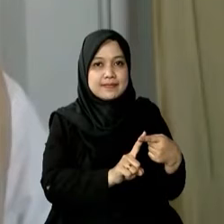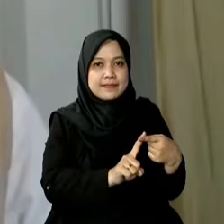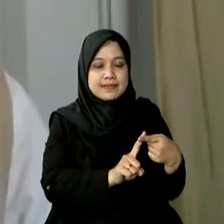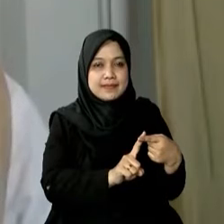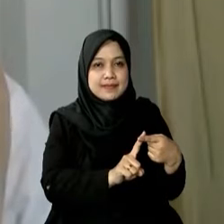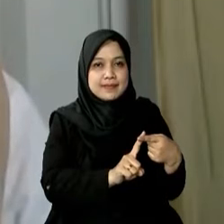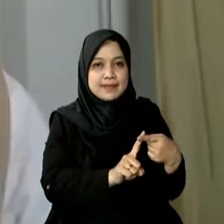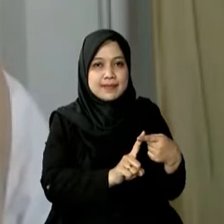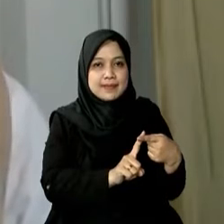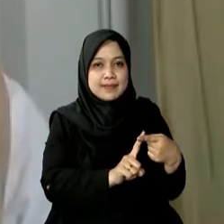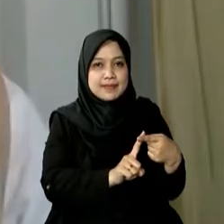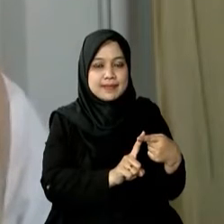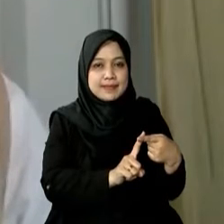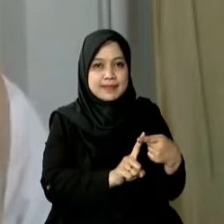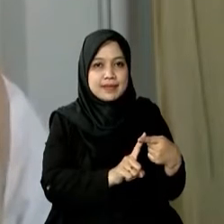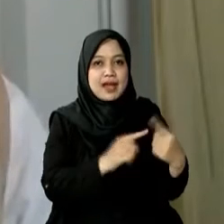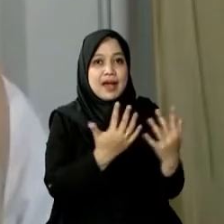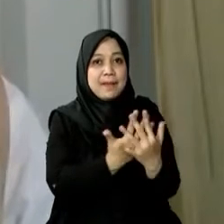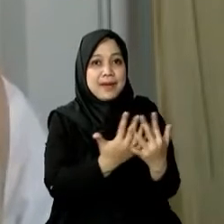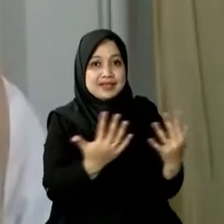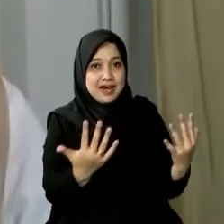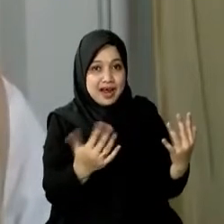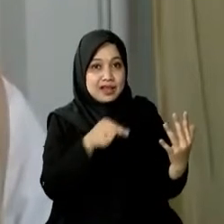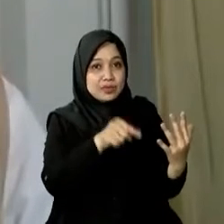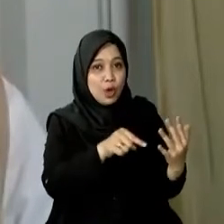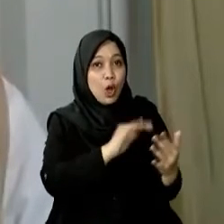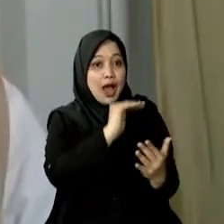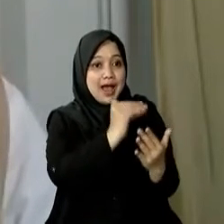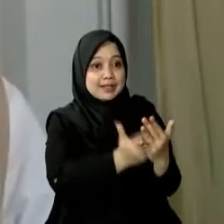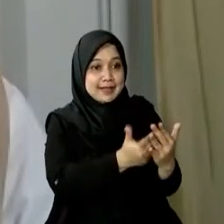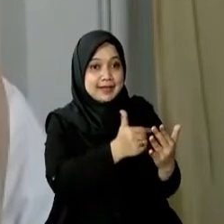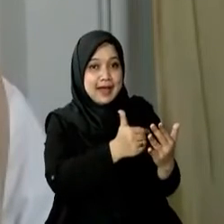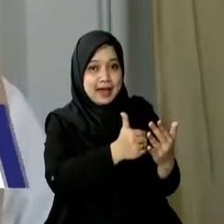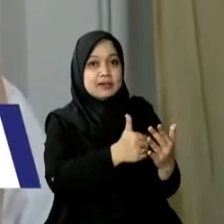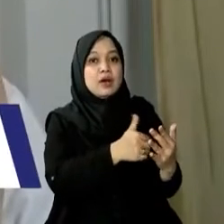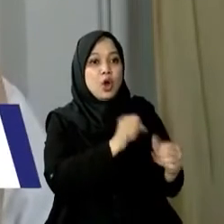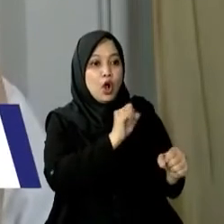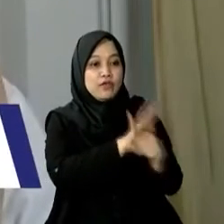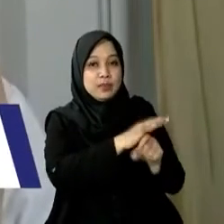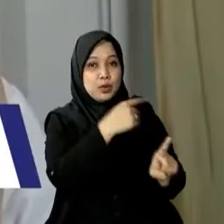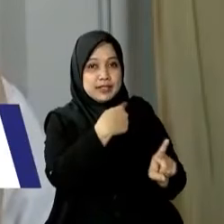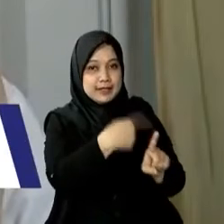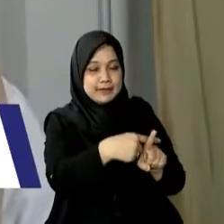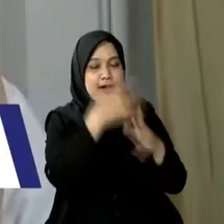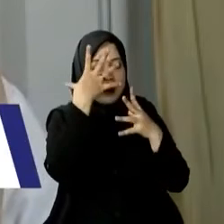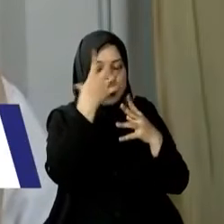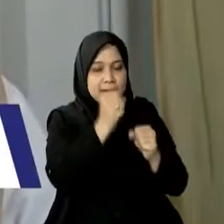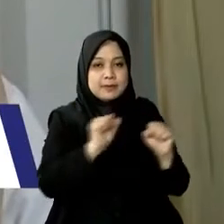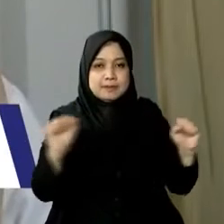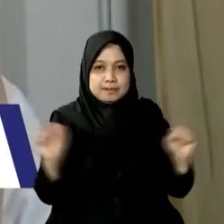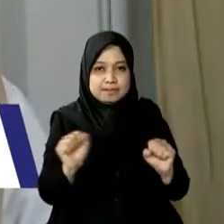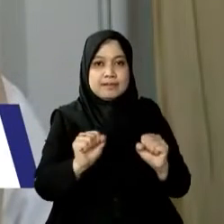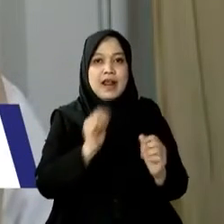para priyai masyarakat yang terkonfirmasi positif ini diharapkan untuk menghubungi Satgas RT